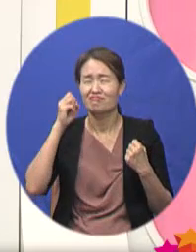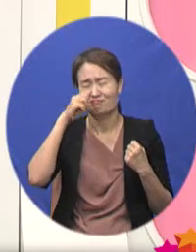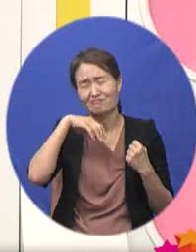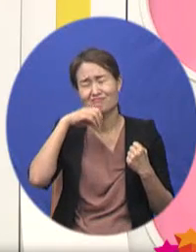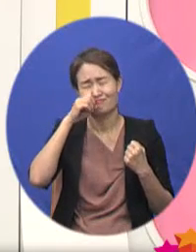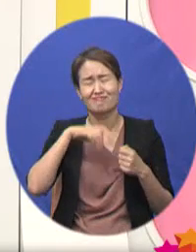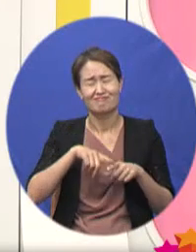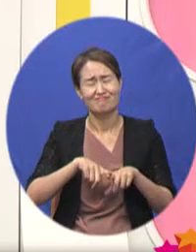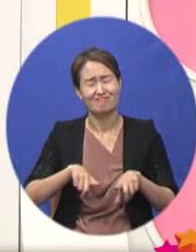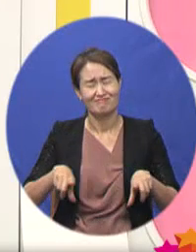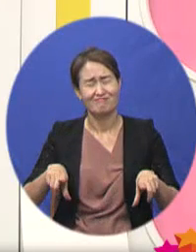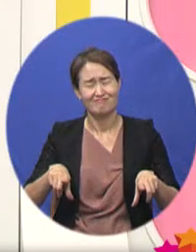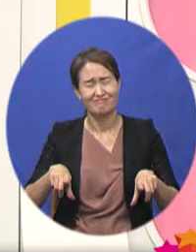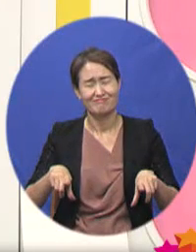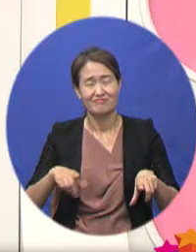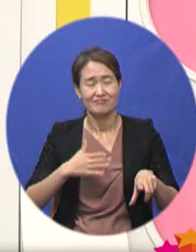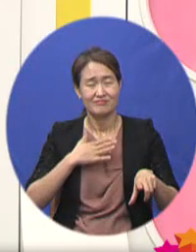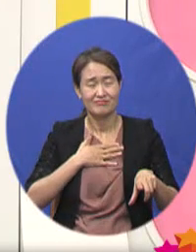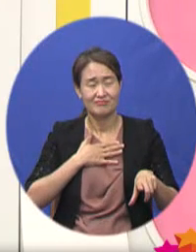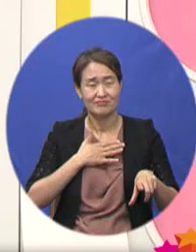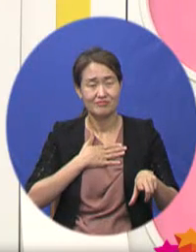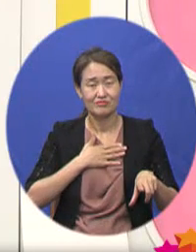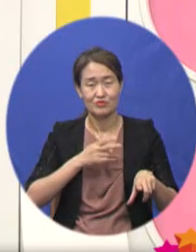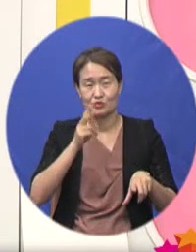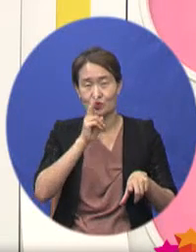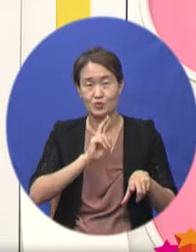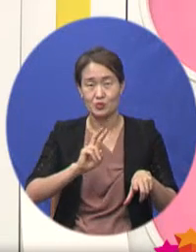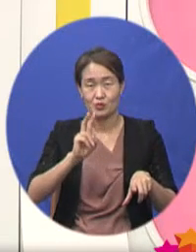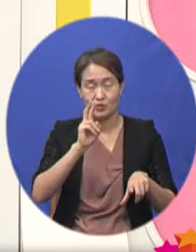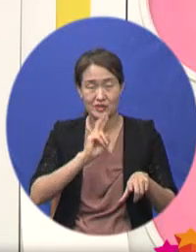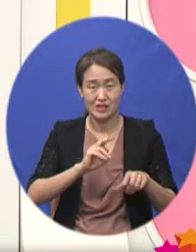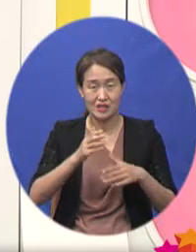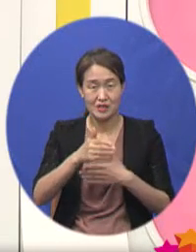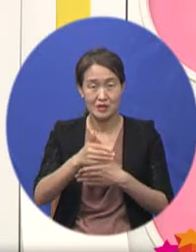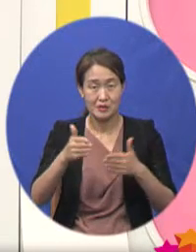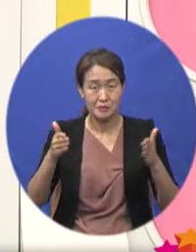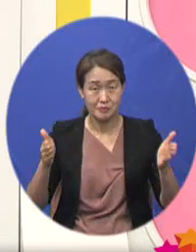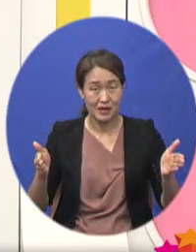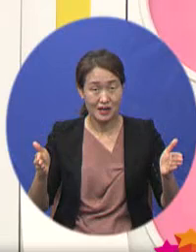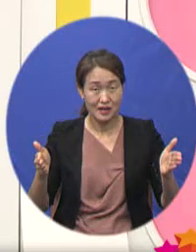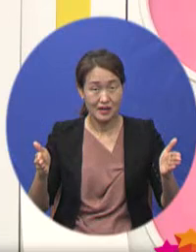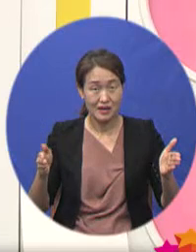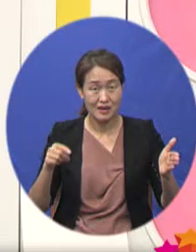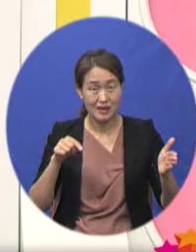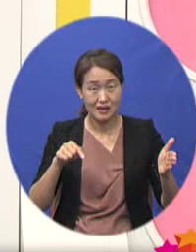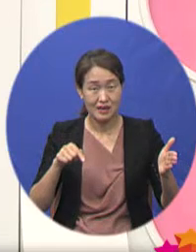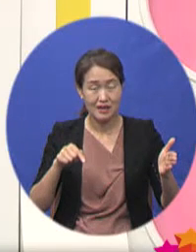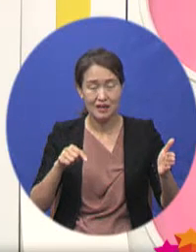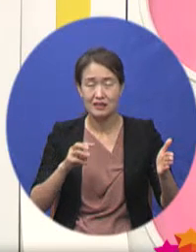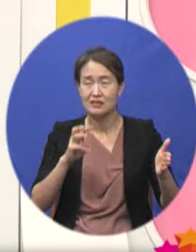그런데 내가 여기 노래방을 이제 한 30분